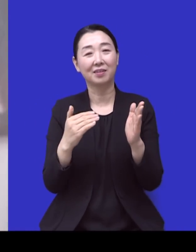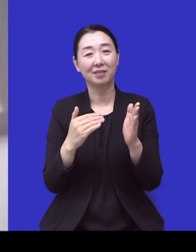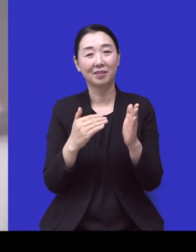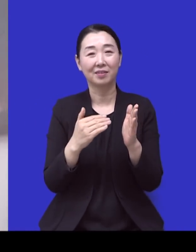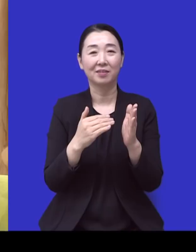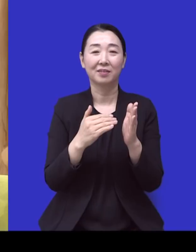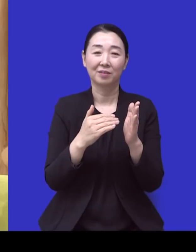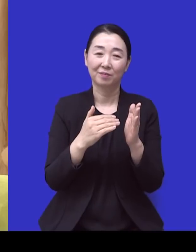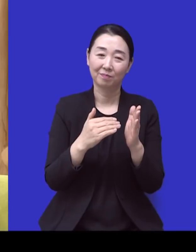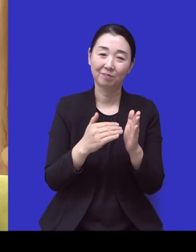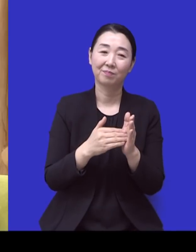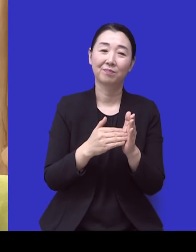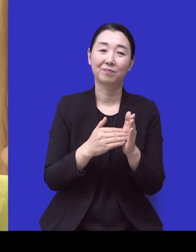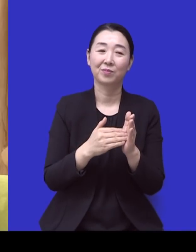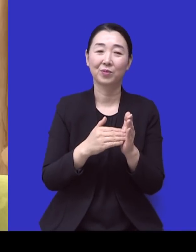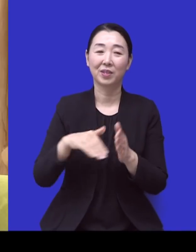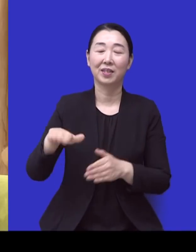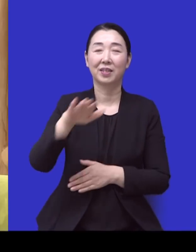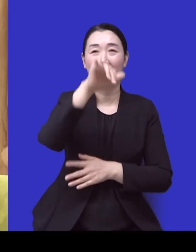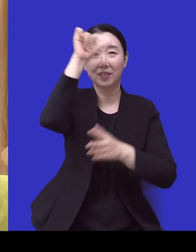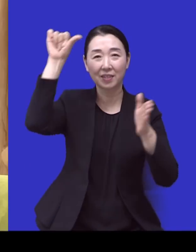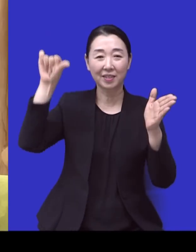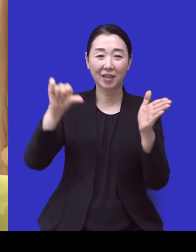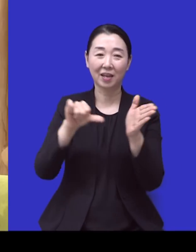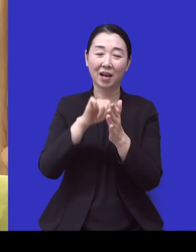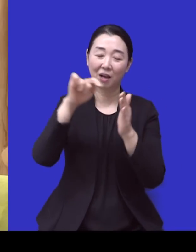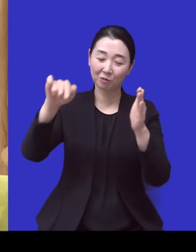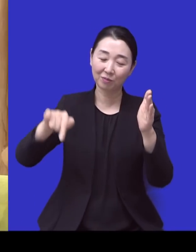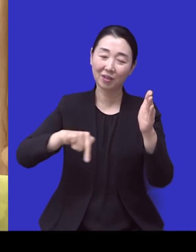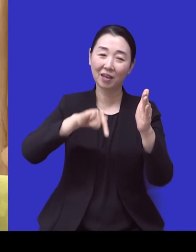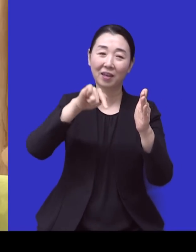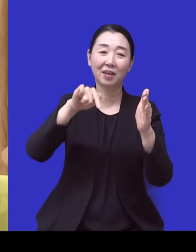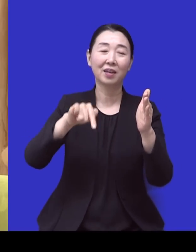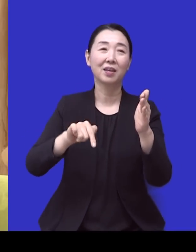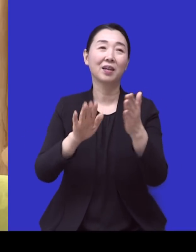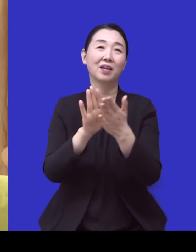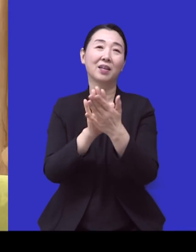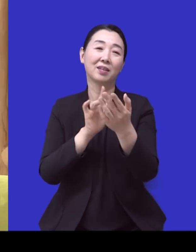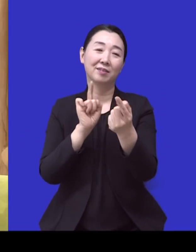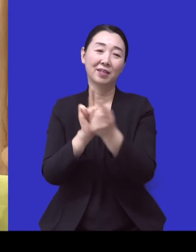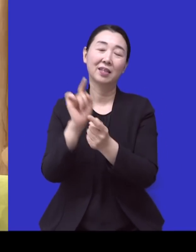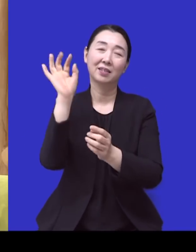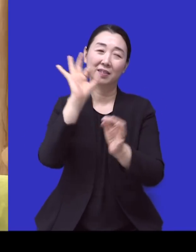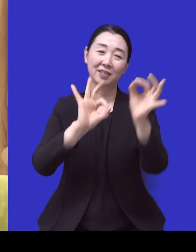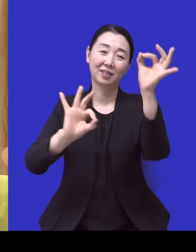우리 인생 가운데